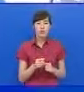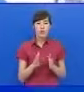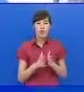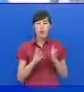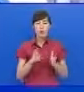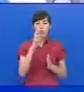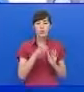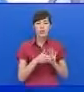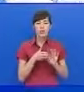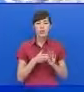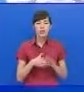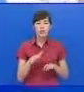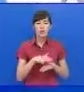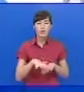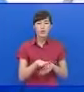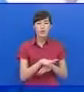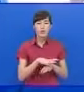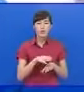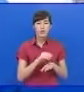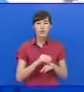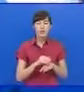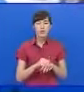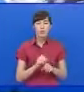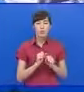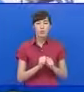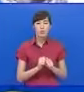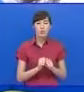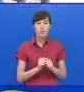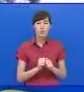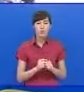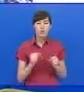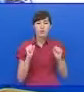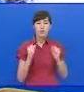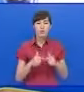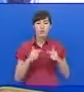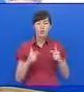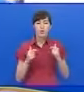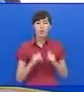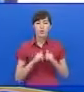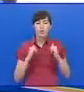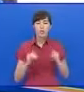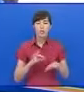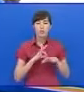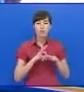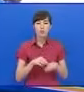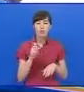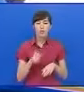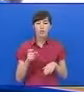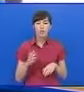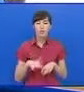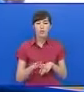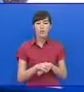осы елімізді әсіресе осы бокс өнерін өрге дамытып, осыны сүрелеп, халықтың осы